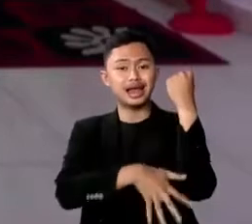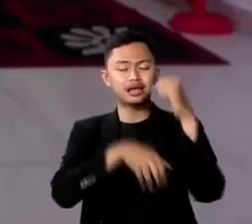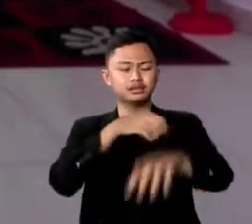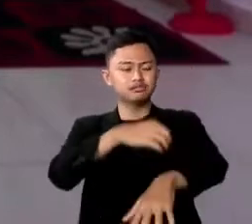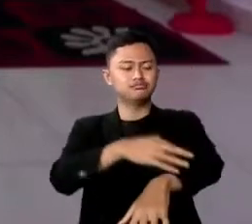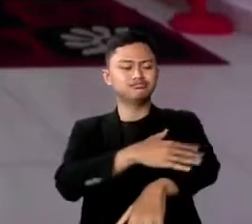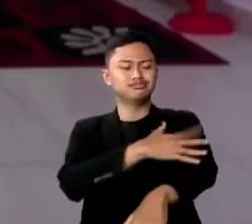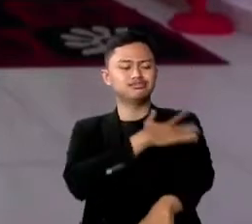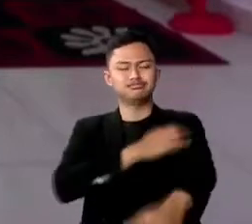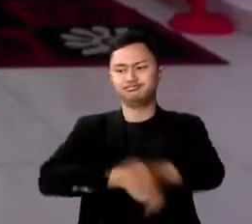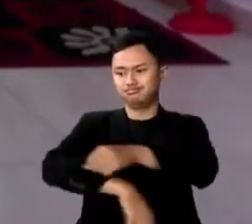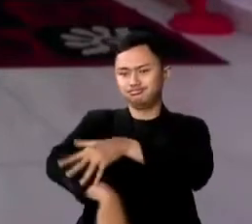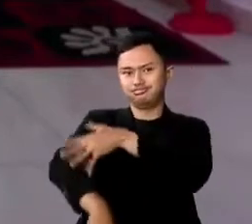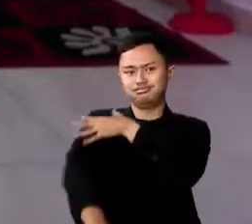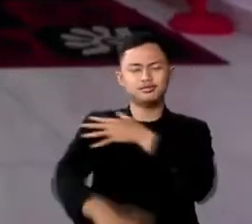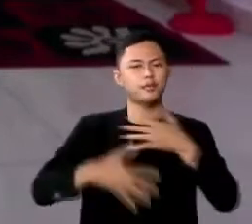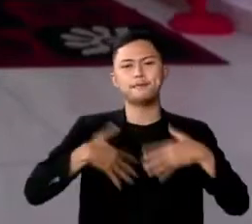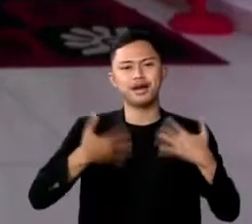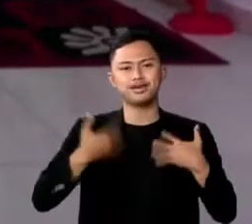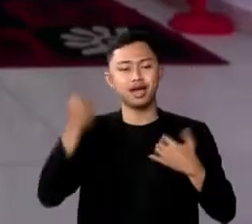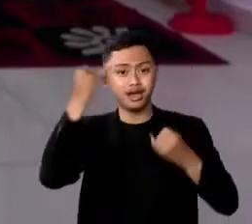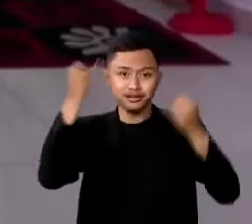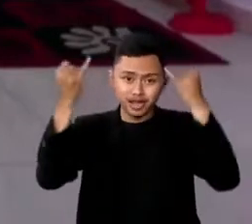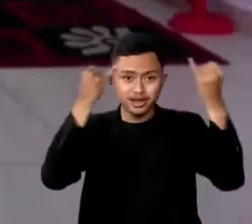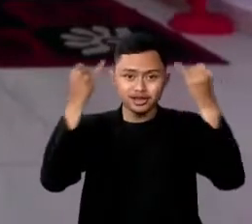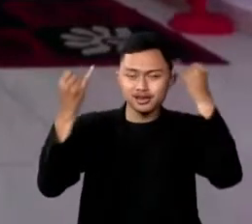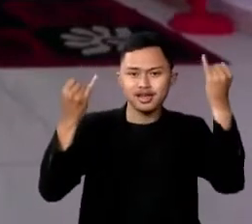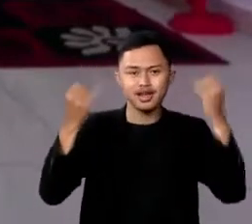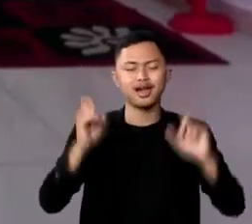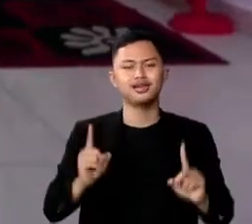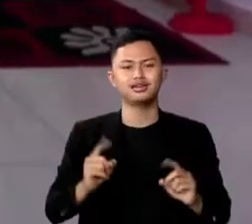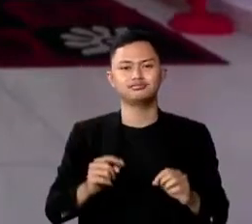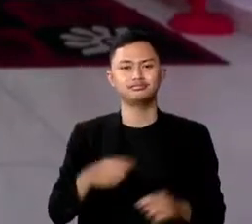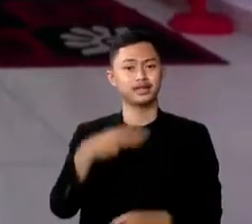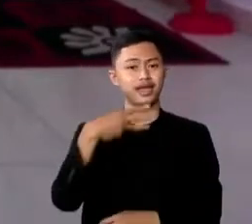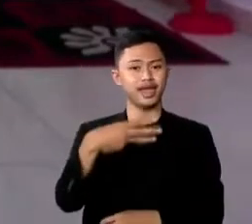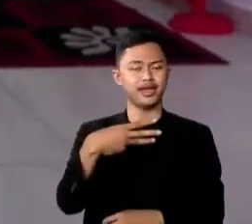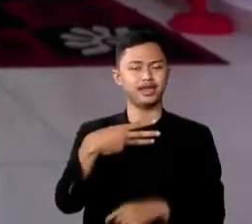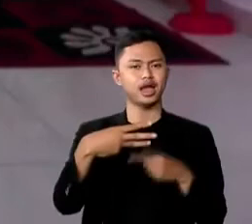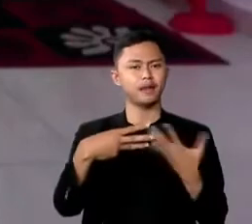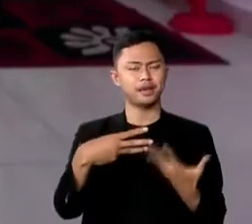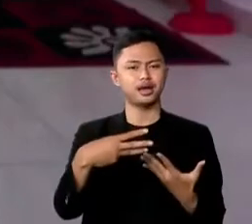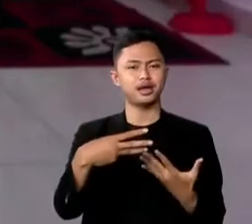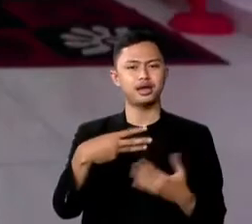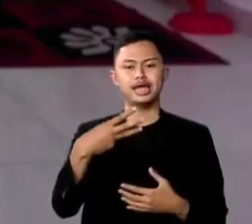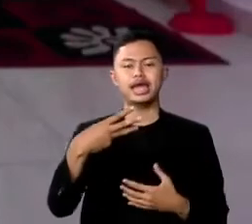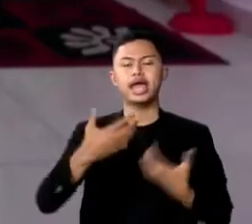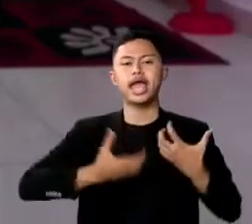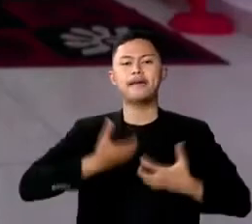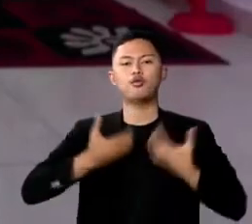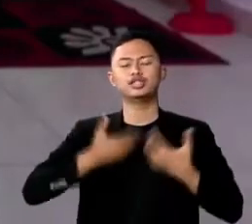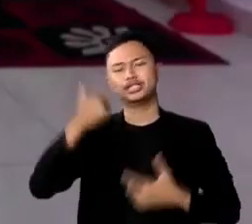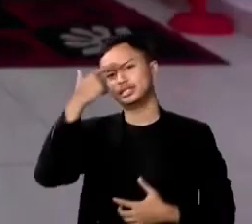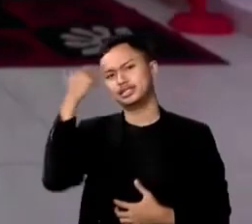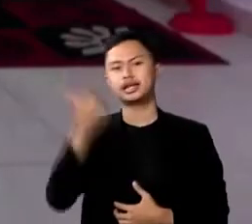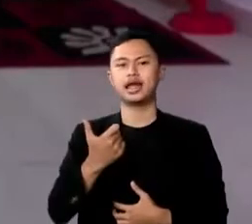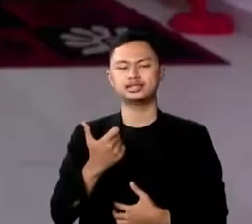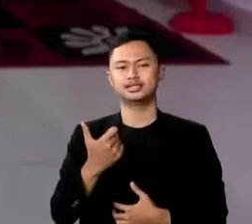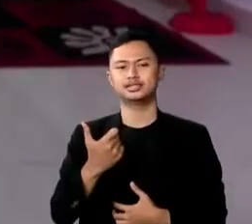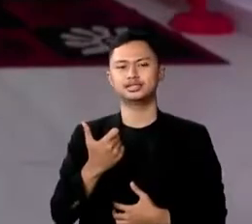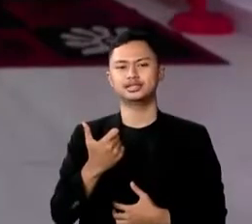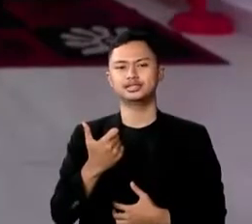juga jiwanya juga lebih dinamis dan penuh dengan ide-ide tip e-g adalah emosi cerdas